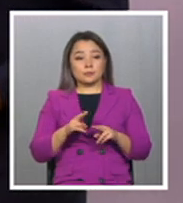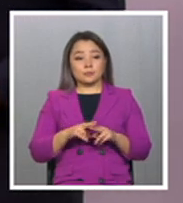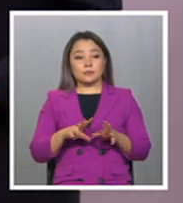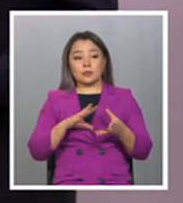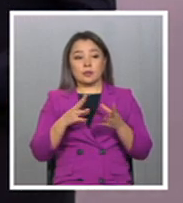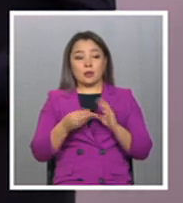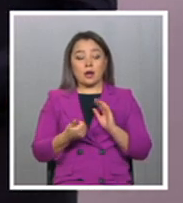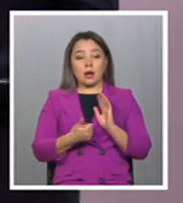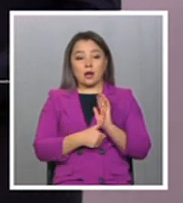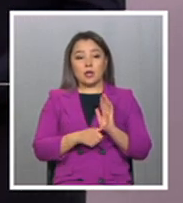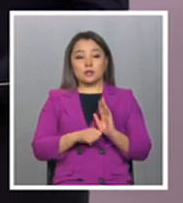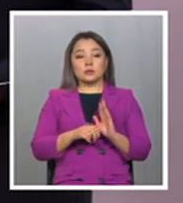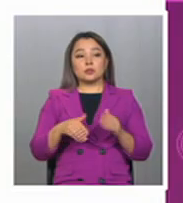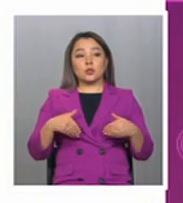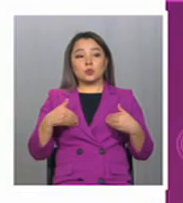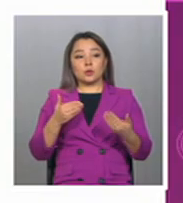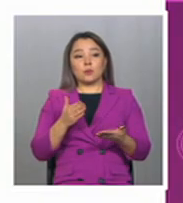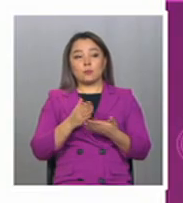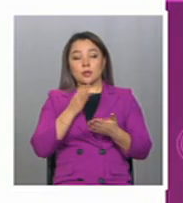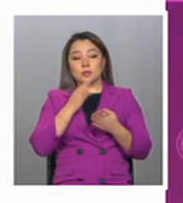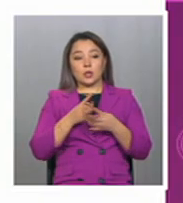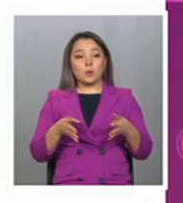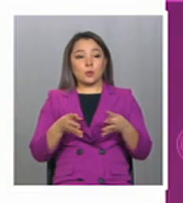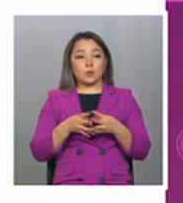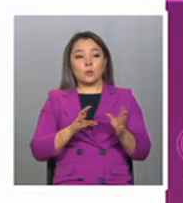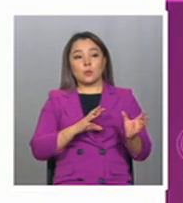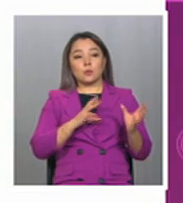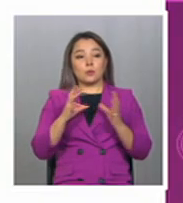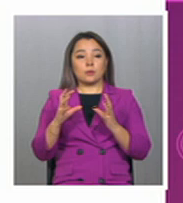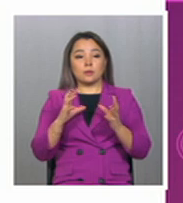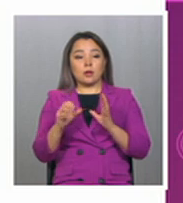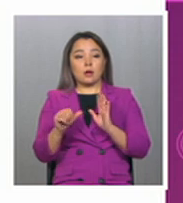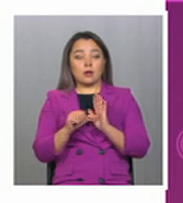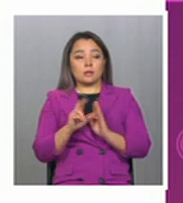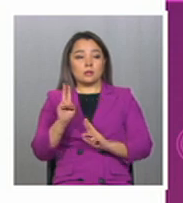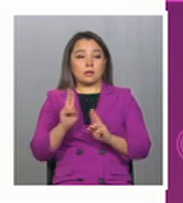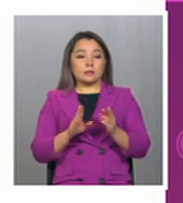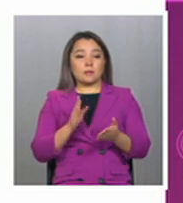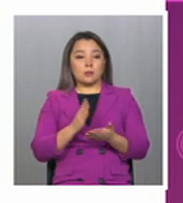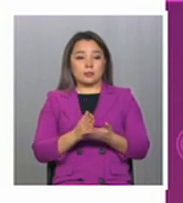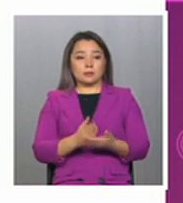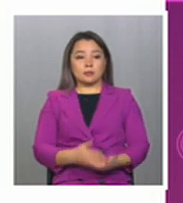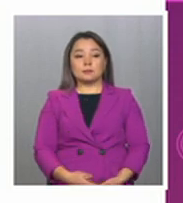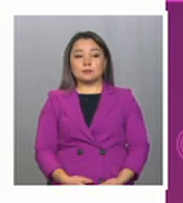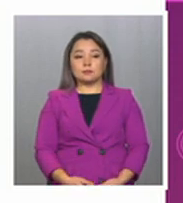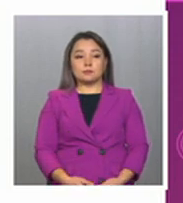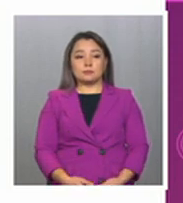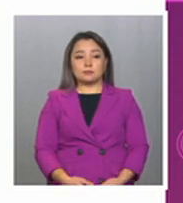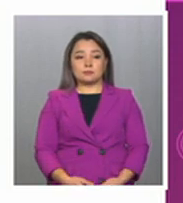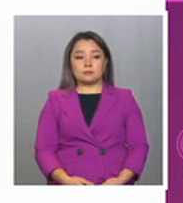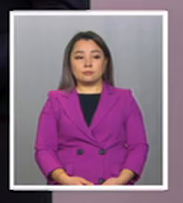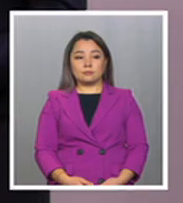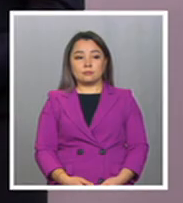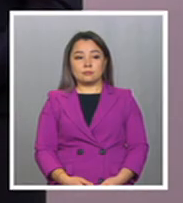Сонымен шарларды сөреге қоюдың 6 тәсілі бар екенін